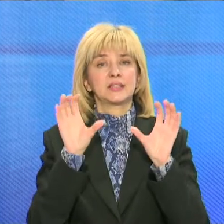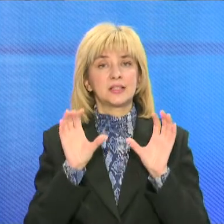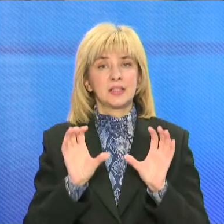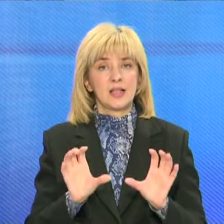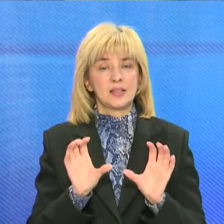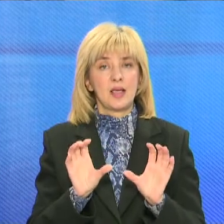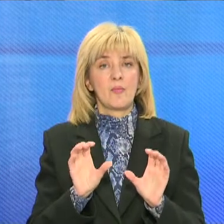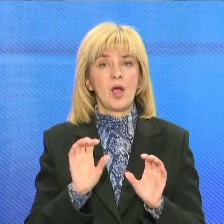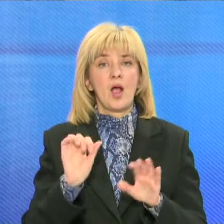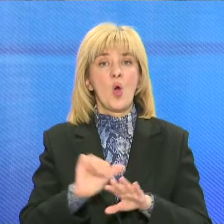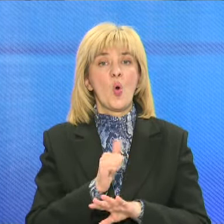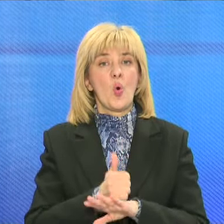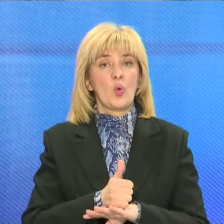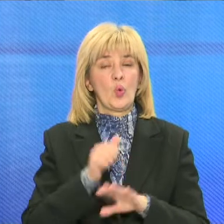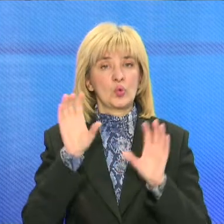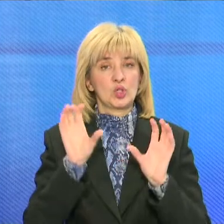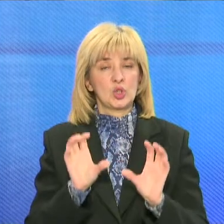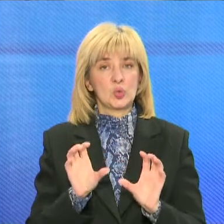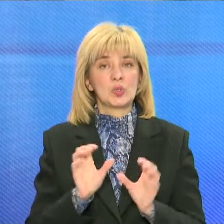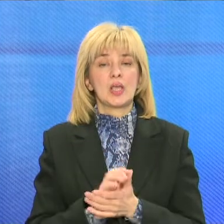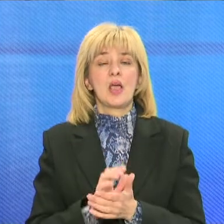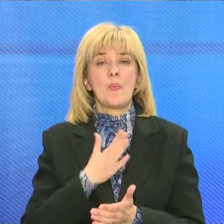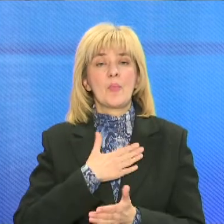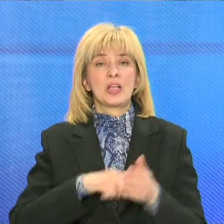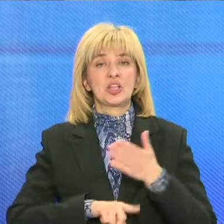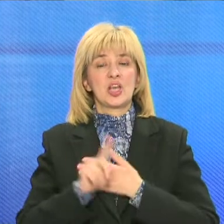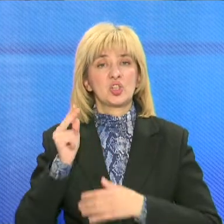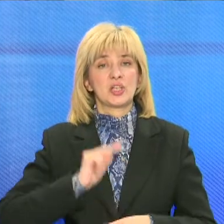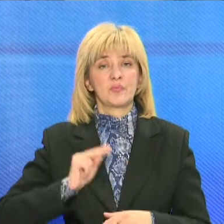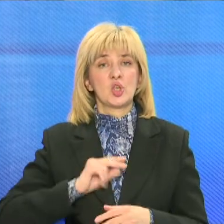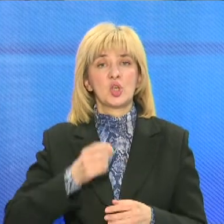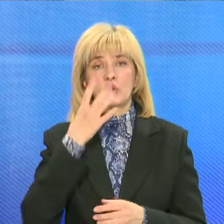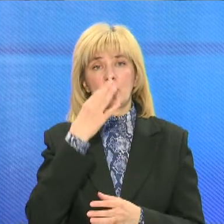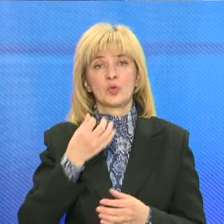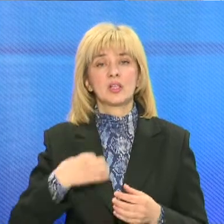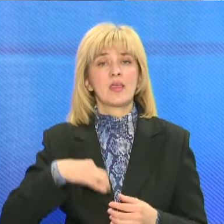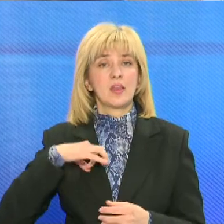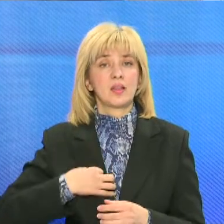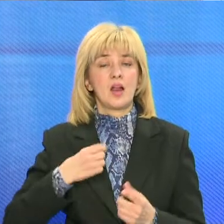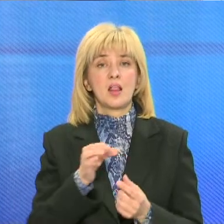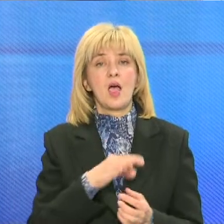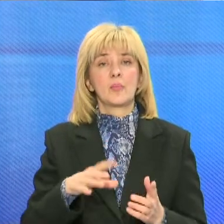Конституции, мы начали сотрудничать с Гродненской нотариальной областной палатой.